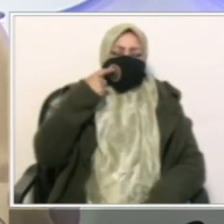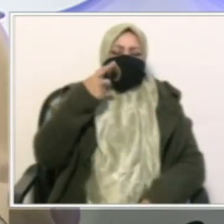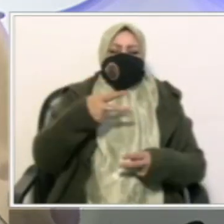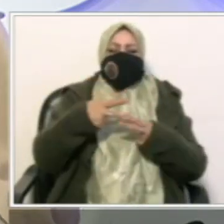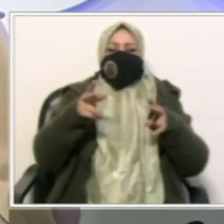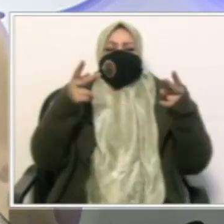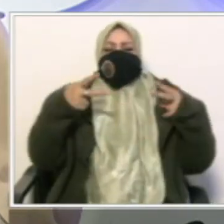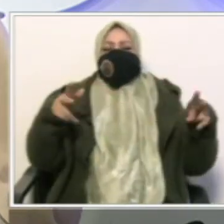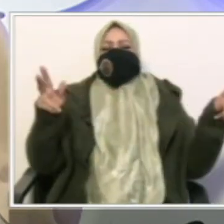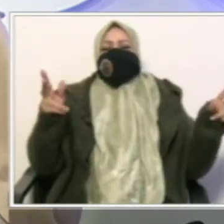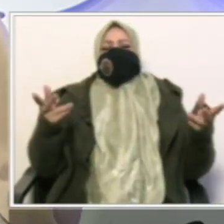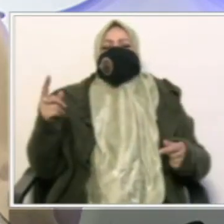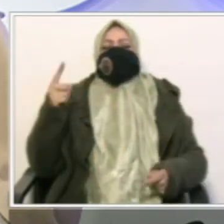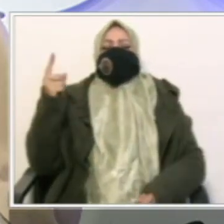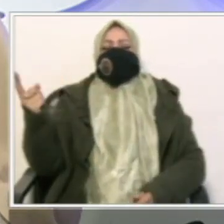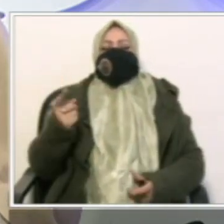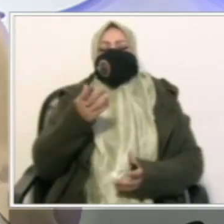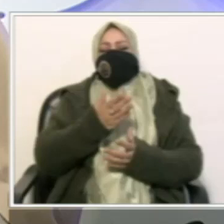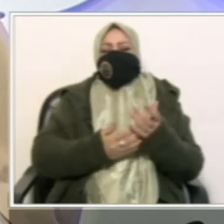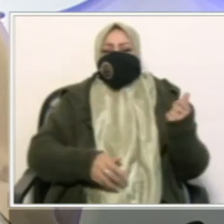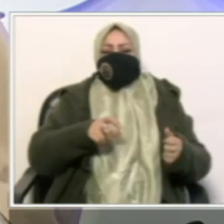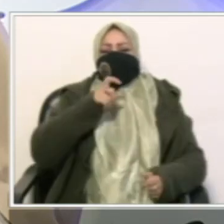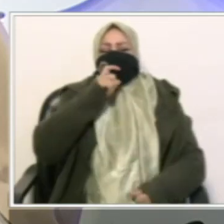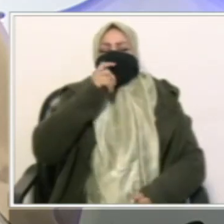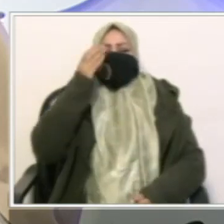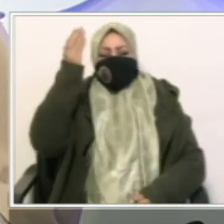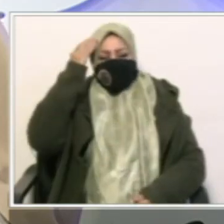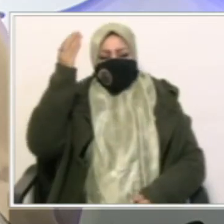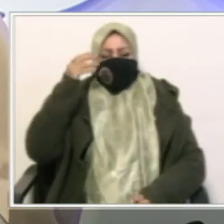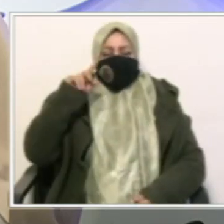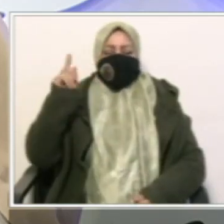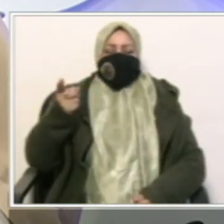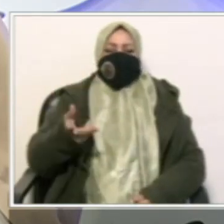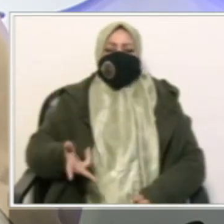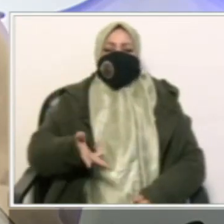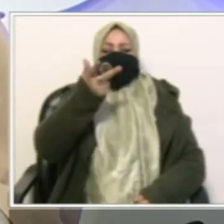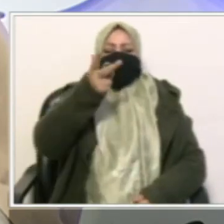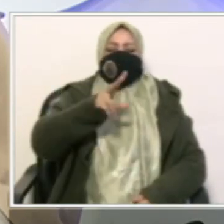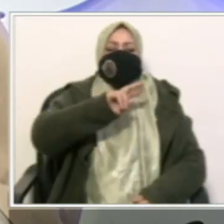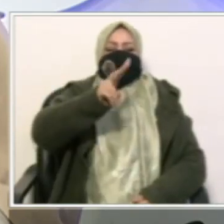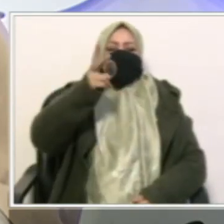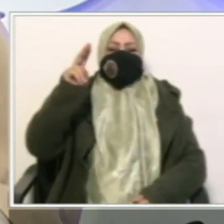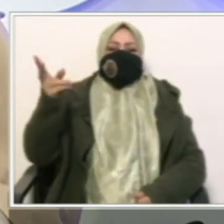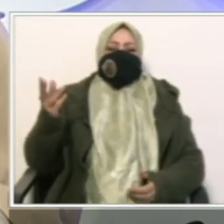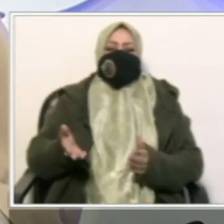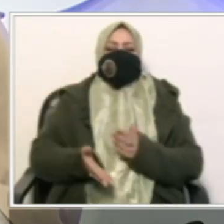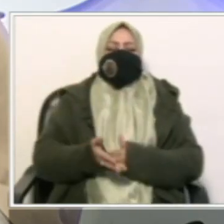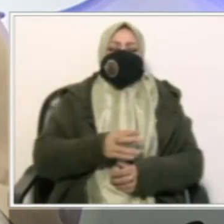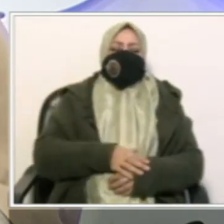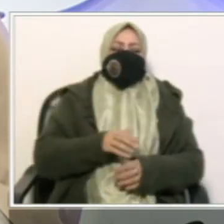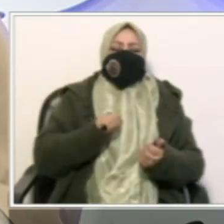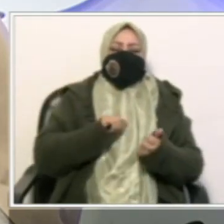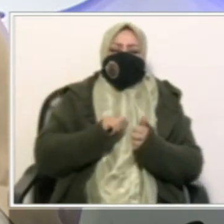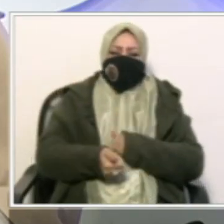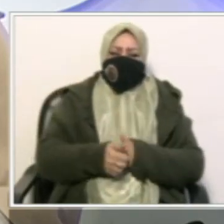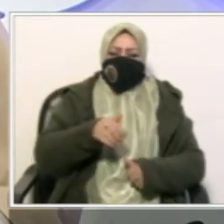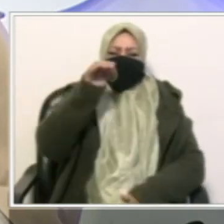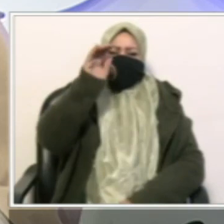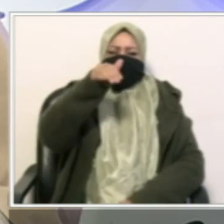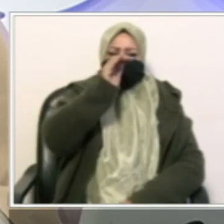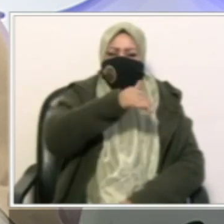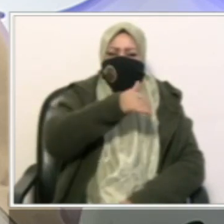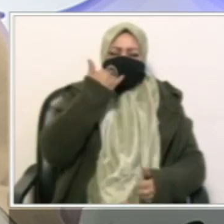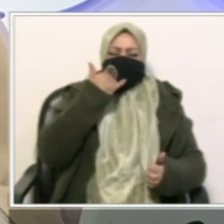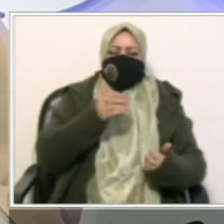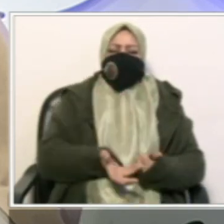ونسائنا. وكم من حالات طلاق الآن فشت في المجتمع، كم من